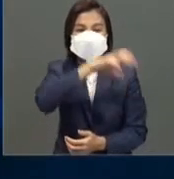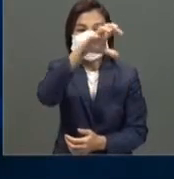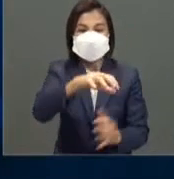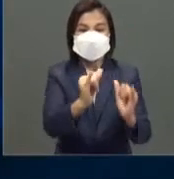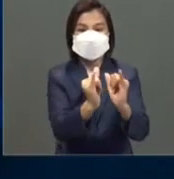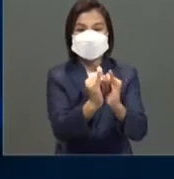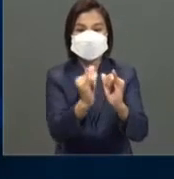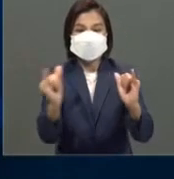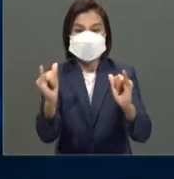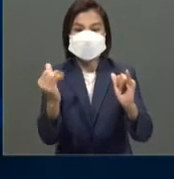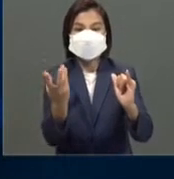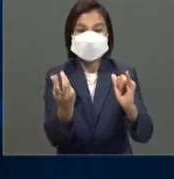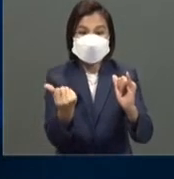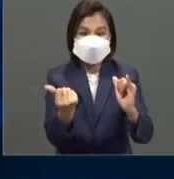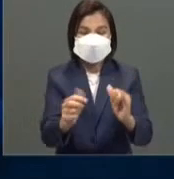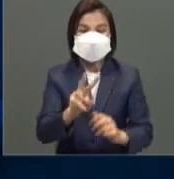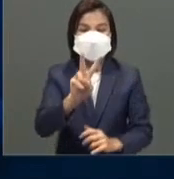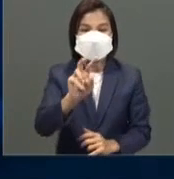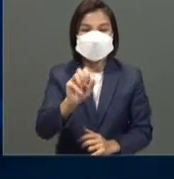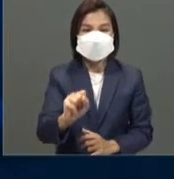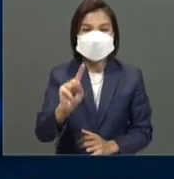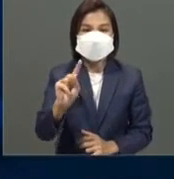ง